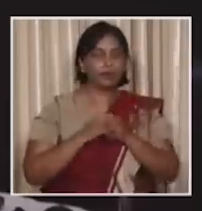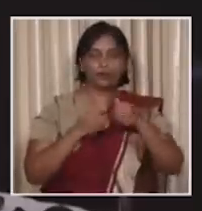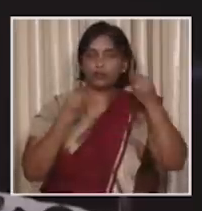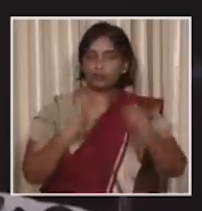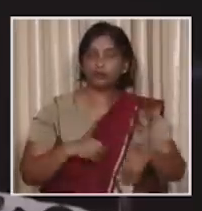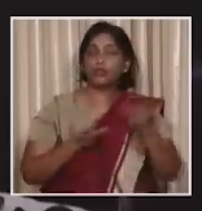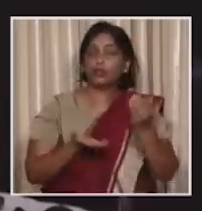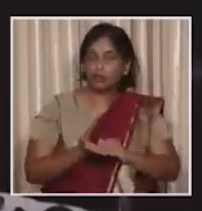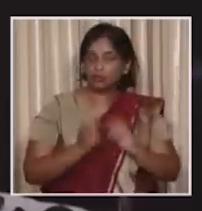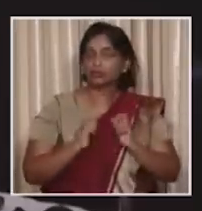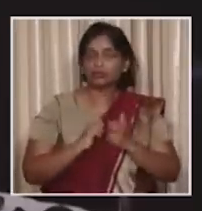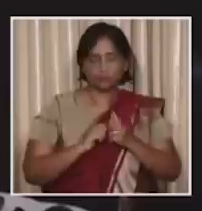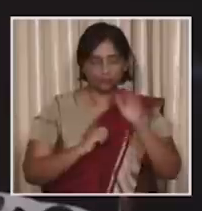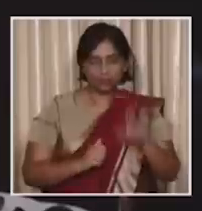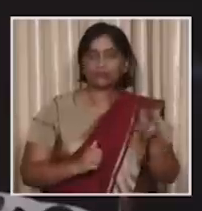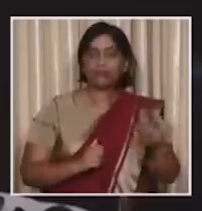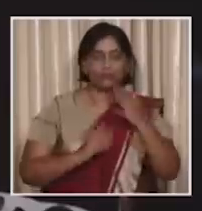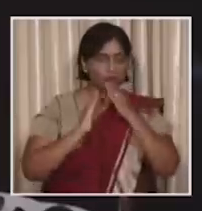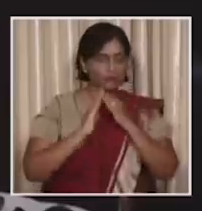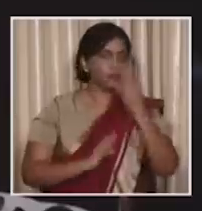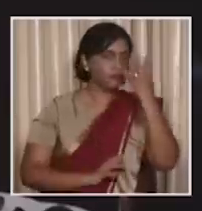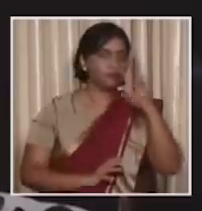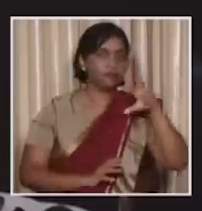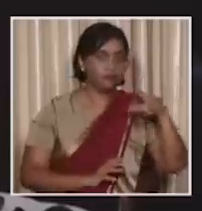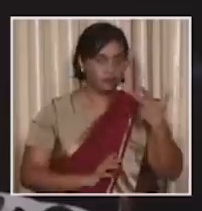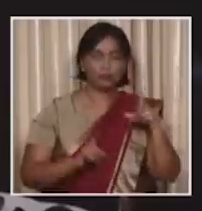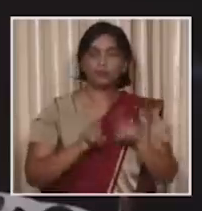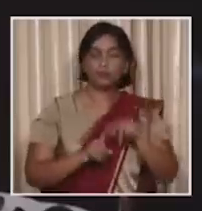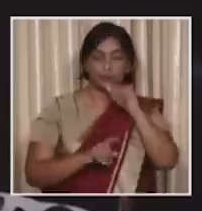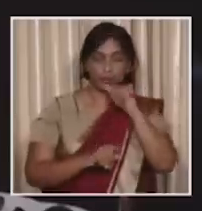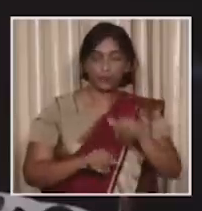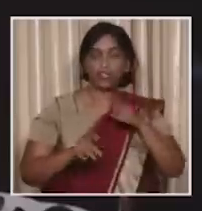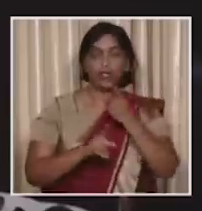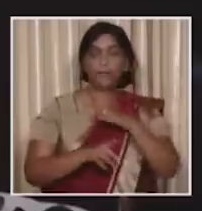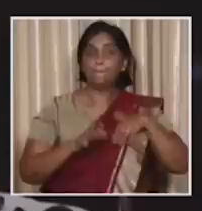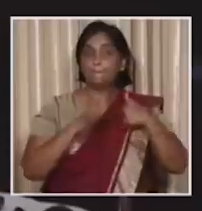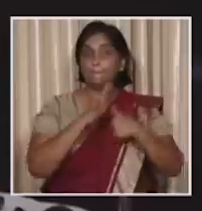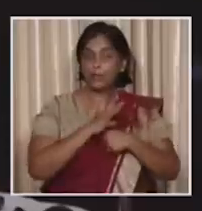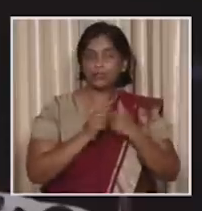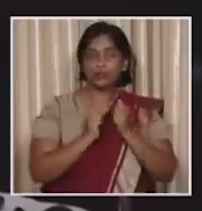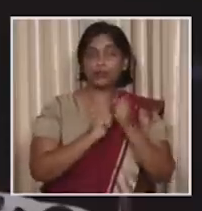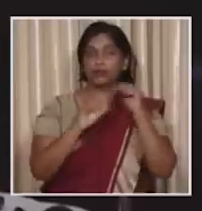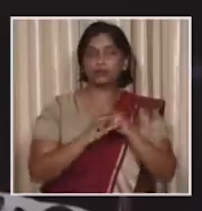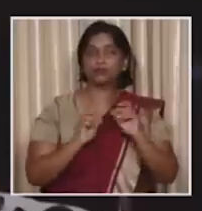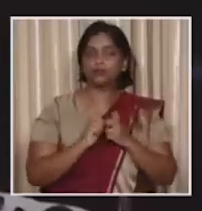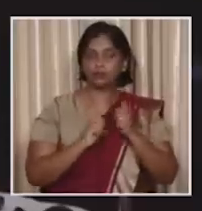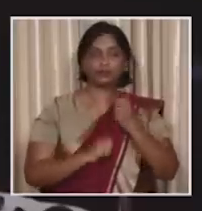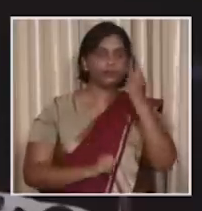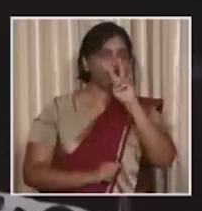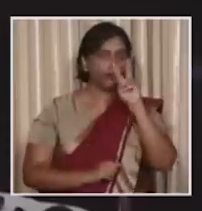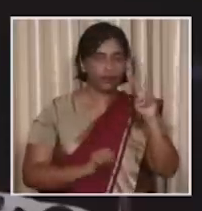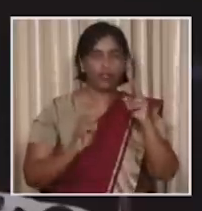බිඳවැටීමට බලපෑ හැකි තවත් තත්ත්වයක් වන්නේ පාසල් 4800කට අදාළ ස්ථීර විදුහල්පති පත්වීම මෙතෙක් සිදු වීම කැටලුවයි.